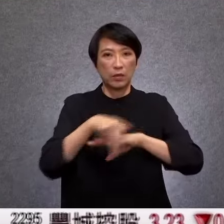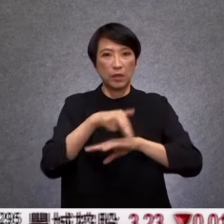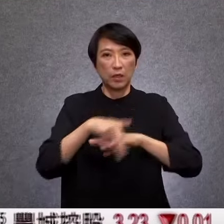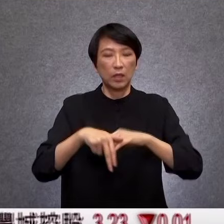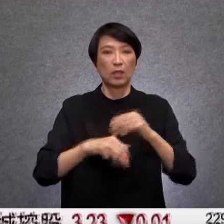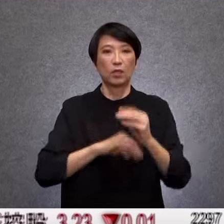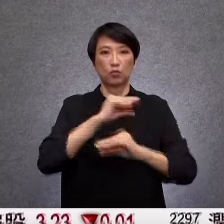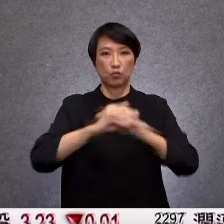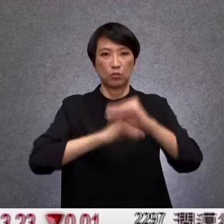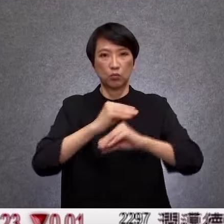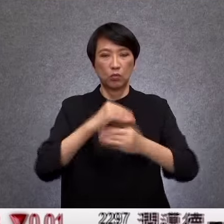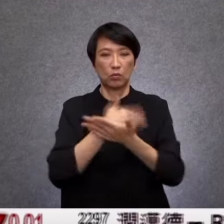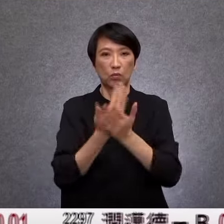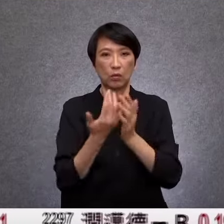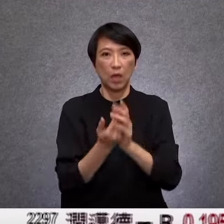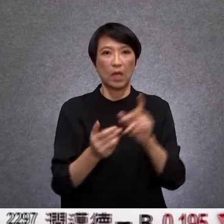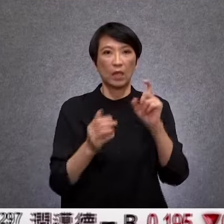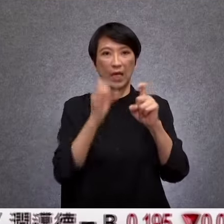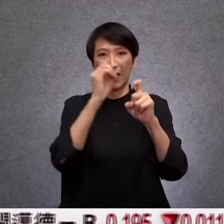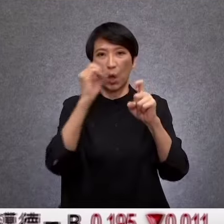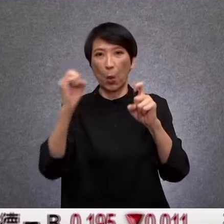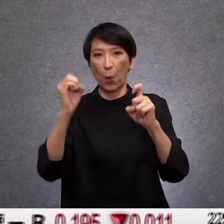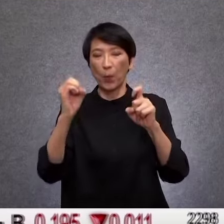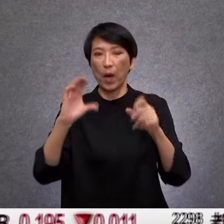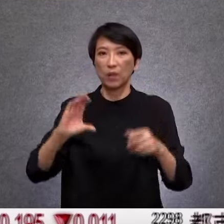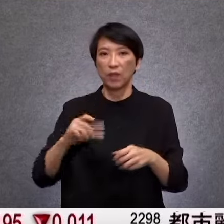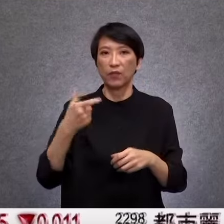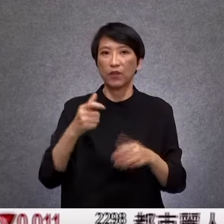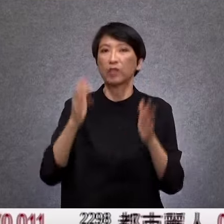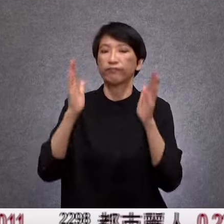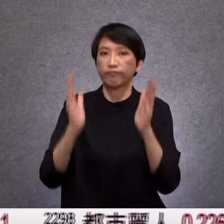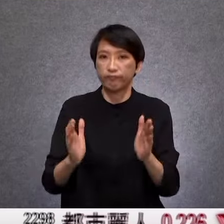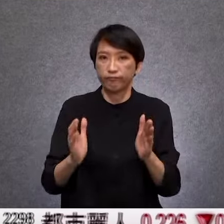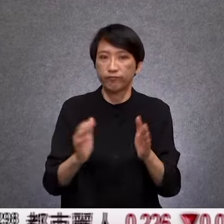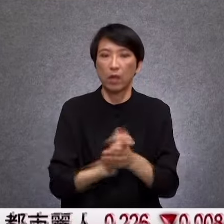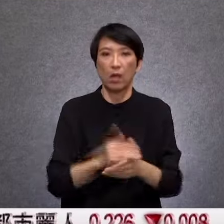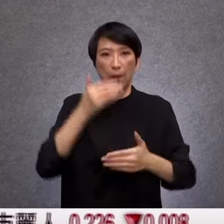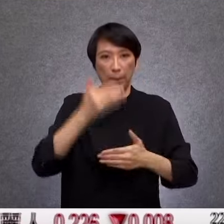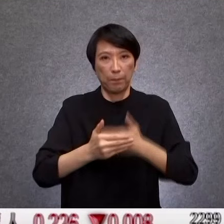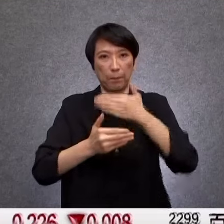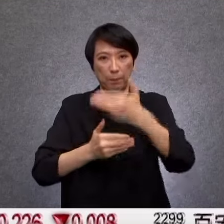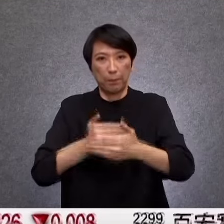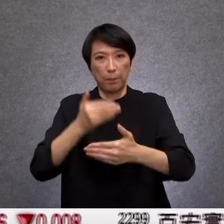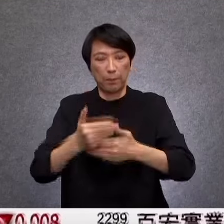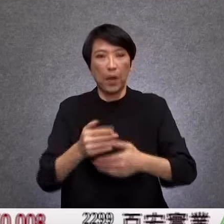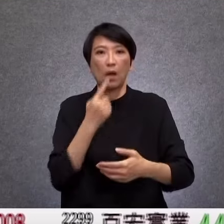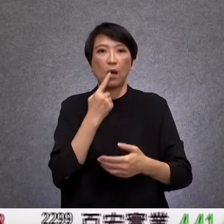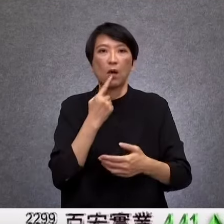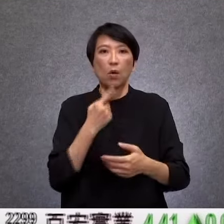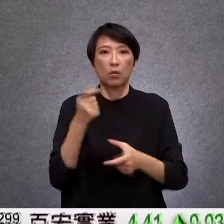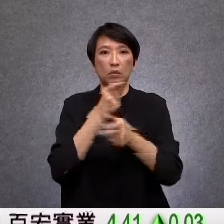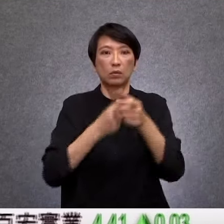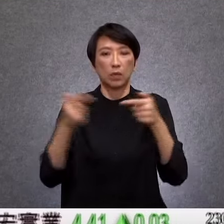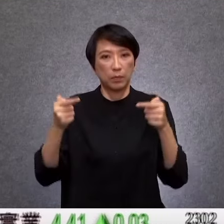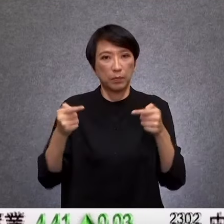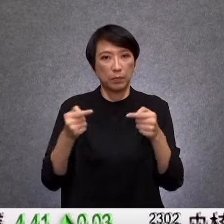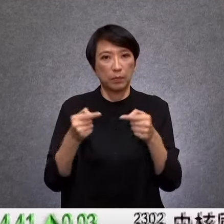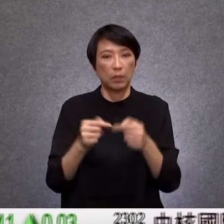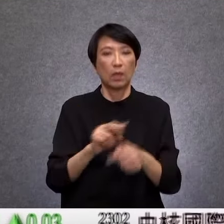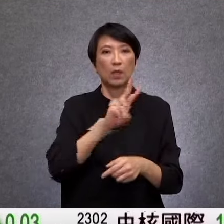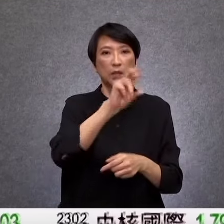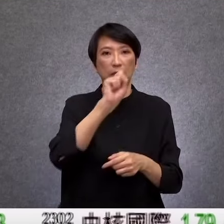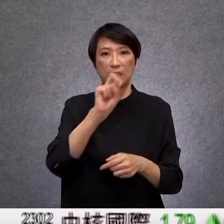開支嗰度重新排過啊，將佢控制喺每年900億嘅範疇。咁喺呢方面咧，我哋係逐步收